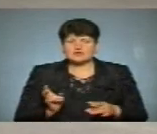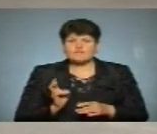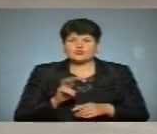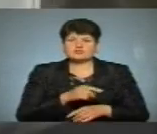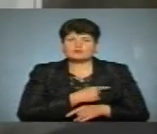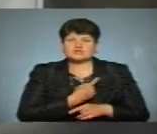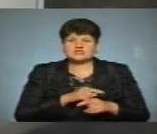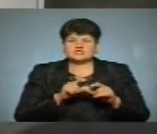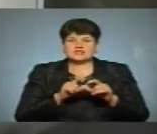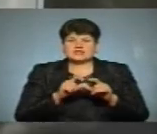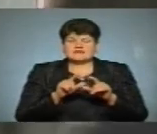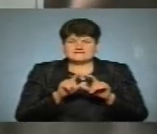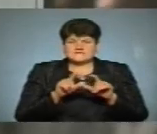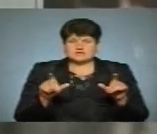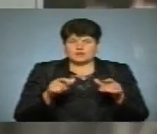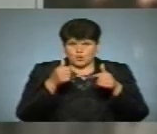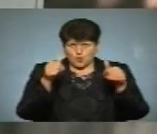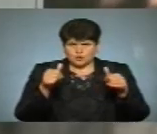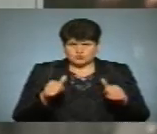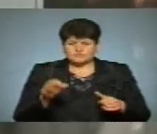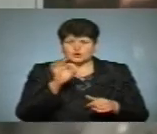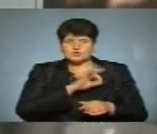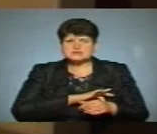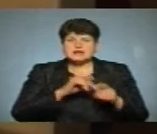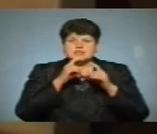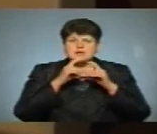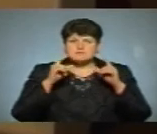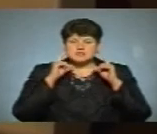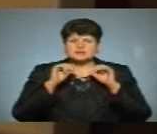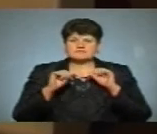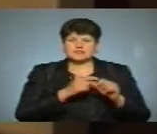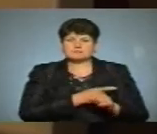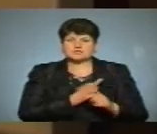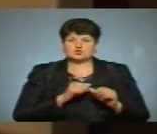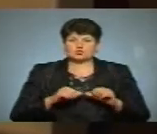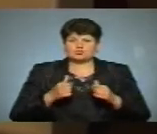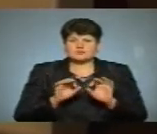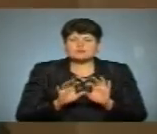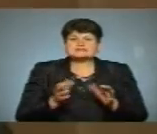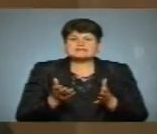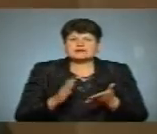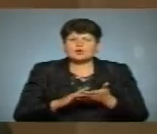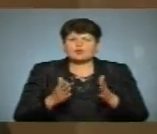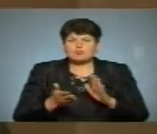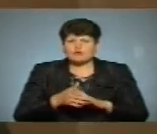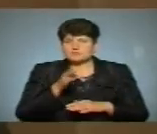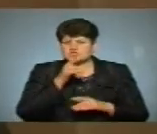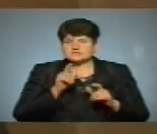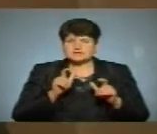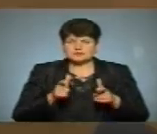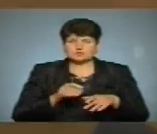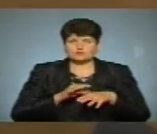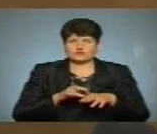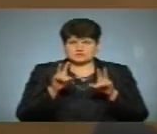відділення оголошення про обов'язкове використання захисної маски. Керівник медкомісії пояснює, за яких умов під час карантину відбувається